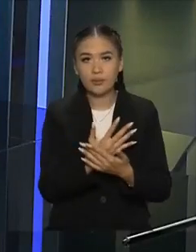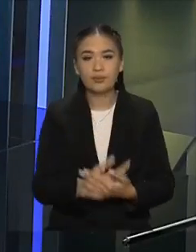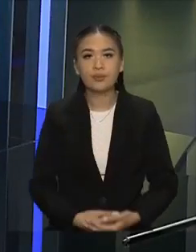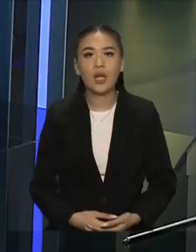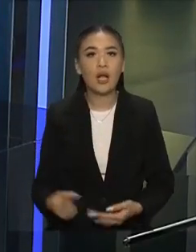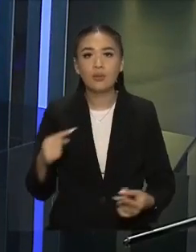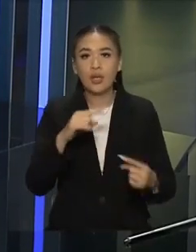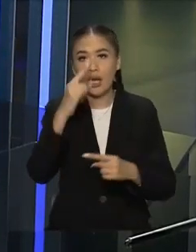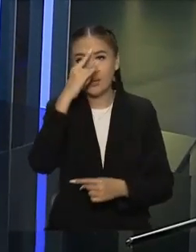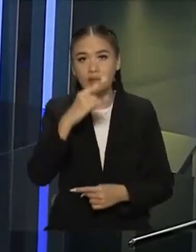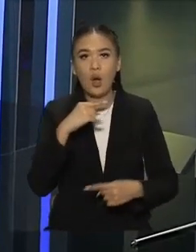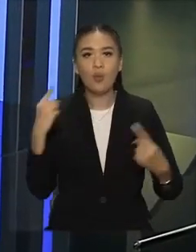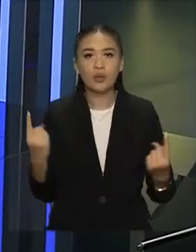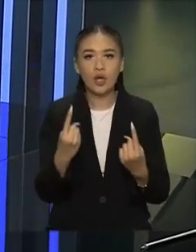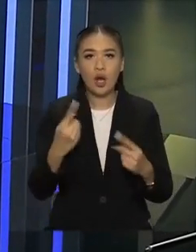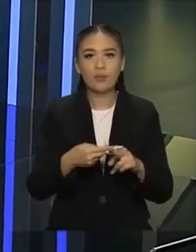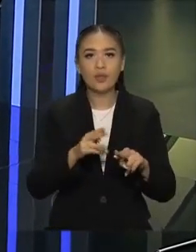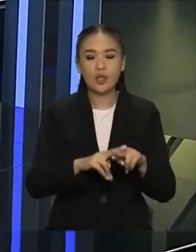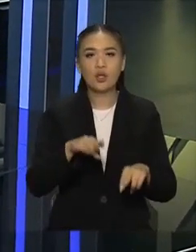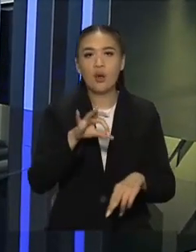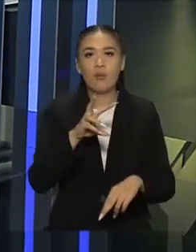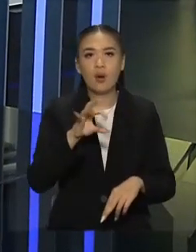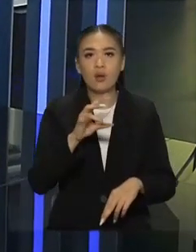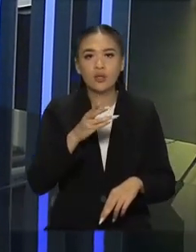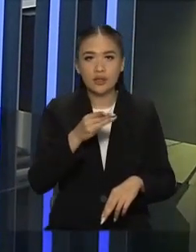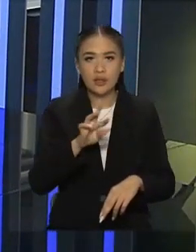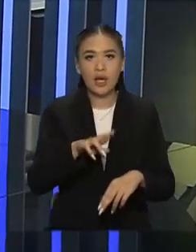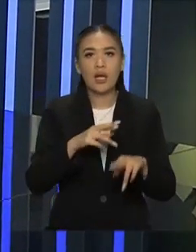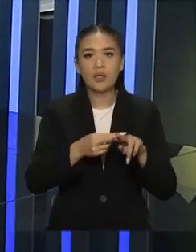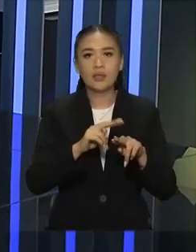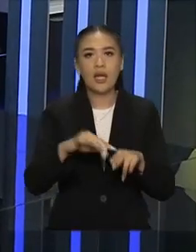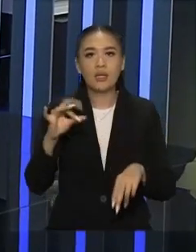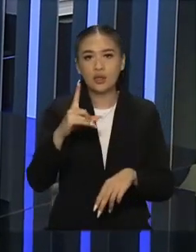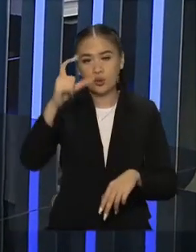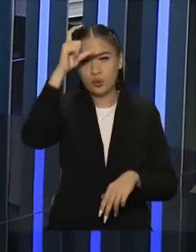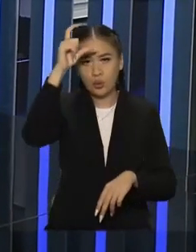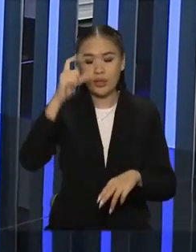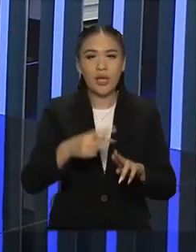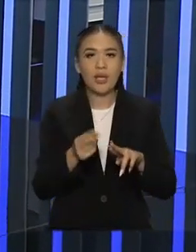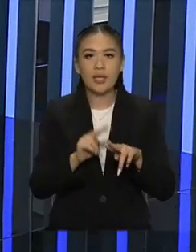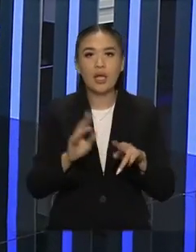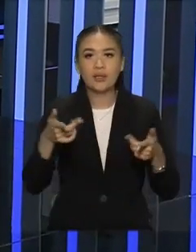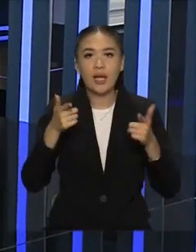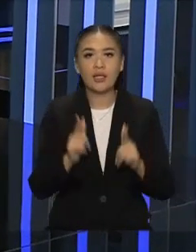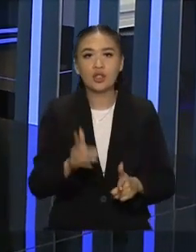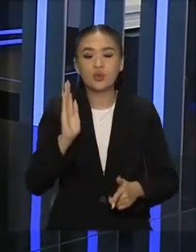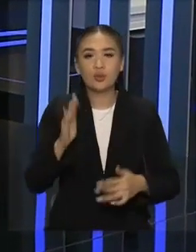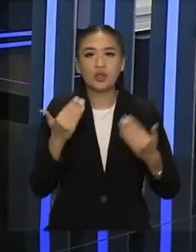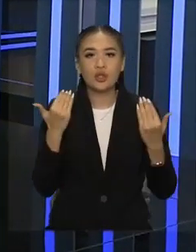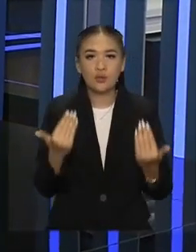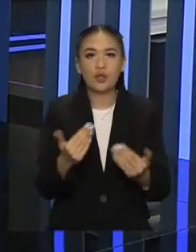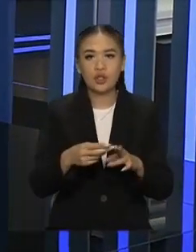между тем Казахстан упрощает процедуру таможенного контроля для товаров из Турции соответствующее соглашение сегодня